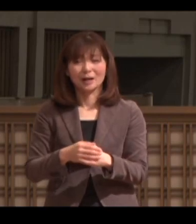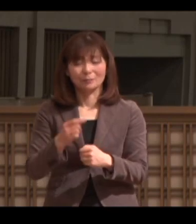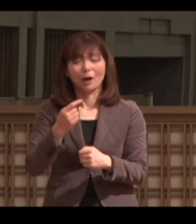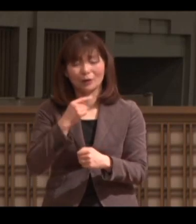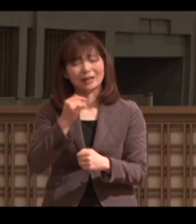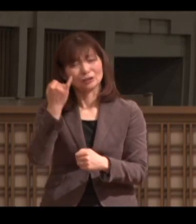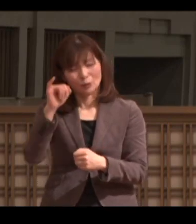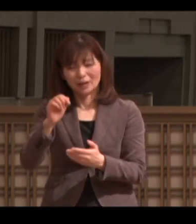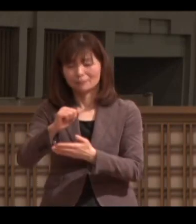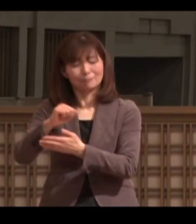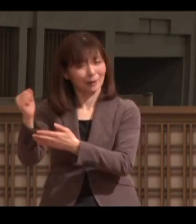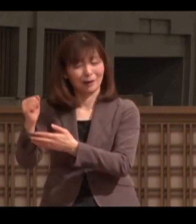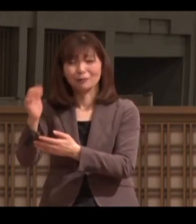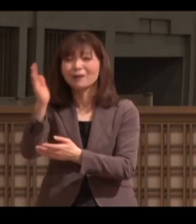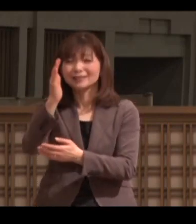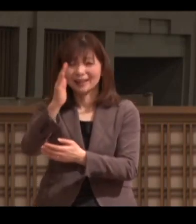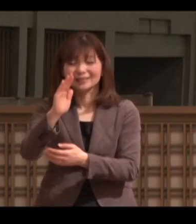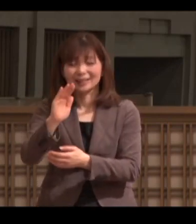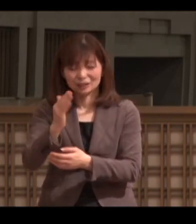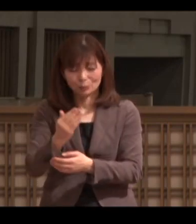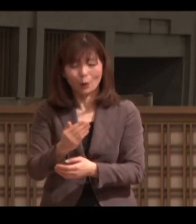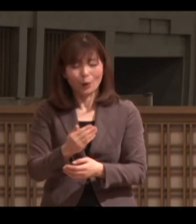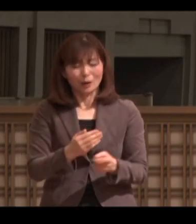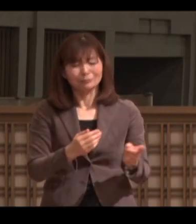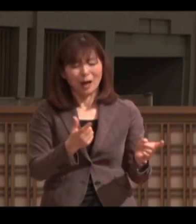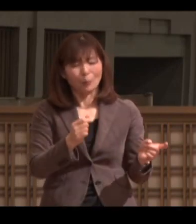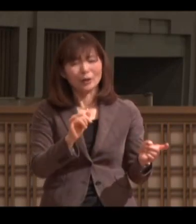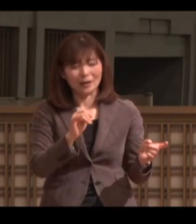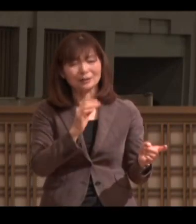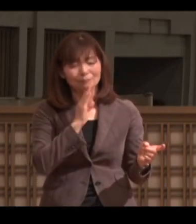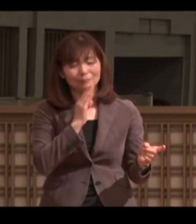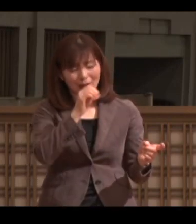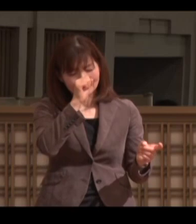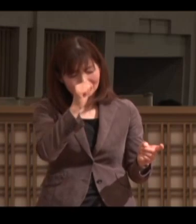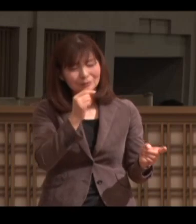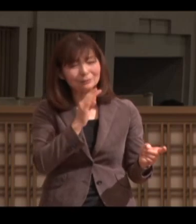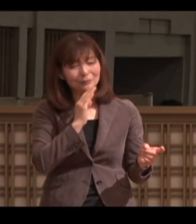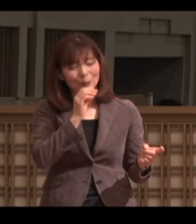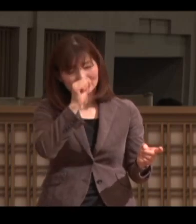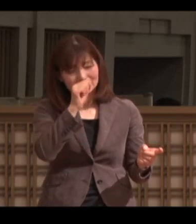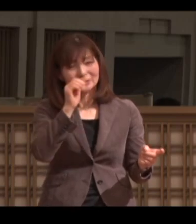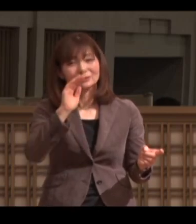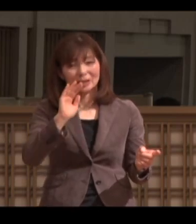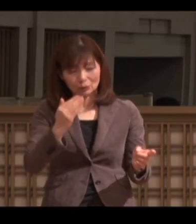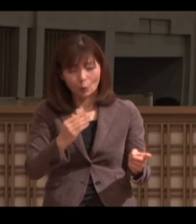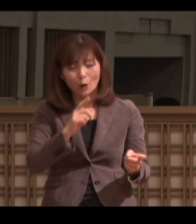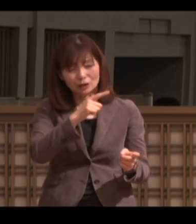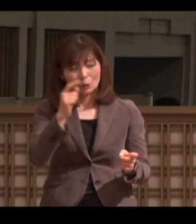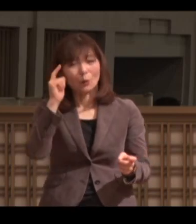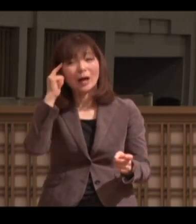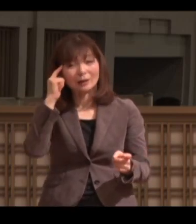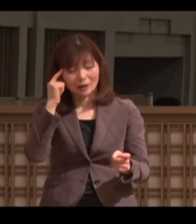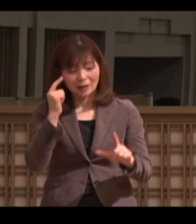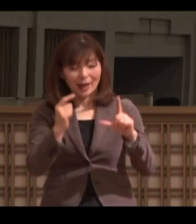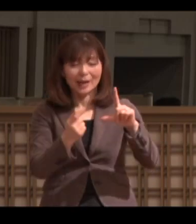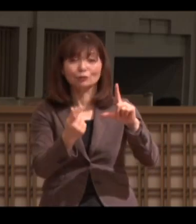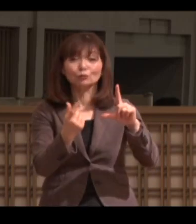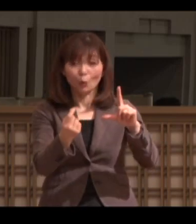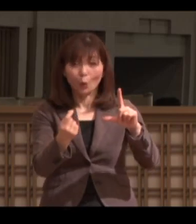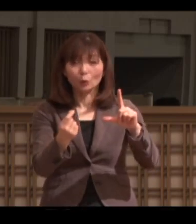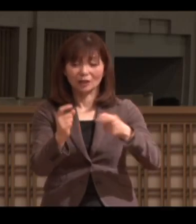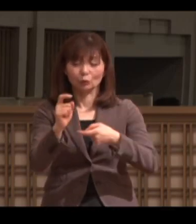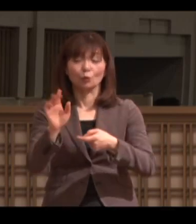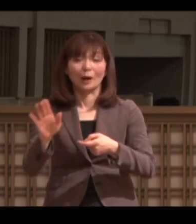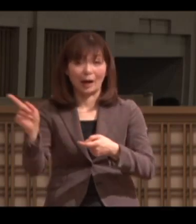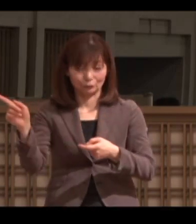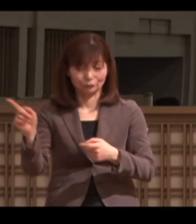なかったんですけどまあやいもいえけどね秘さんねあの色々考えたらエルモていうのがあるんですよて何